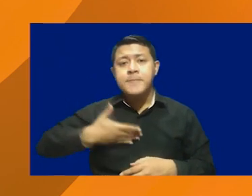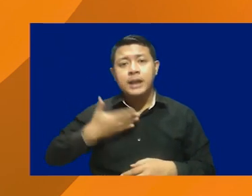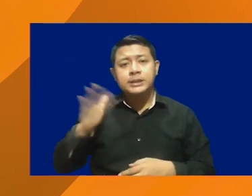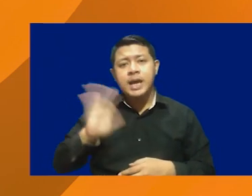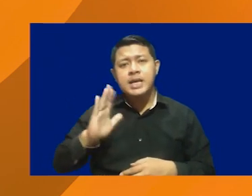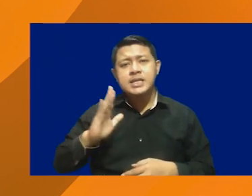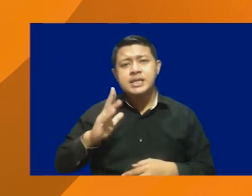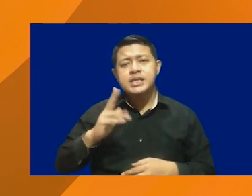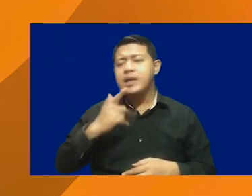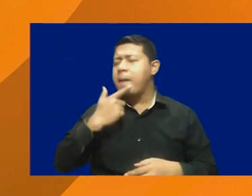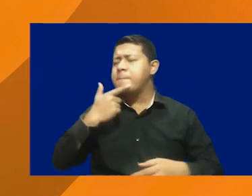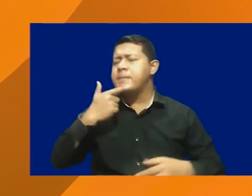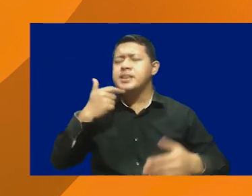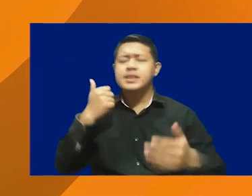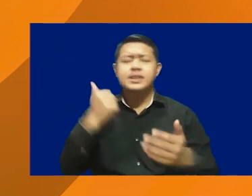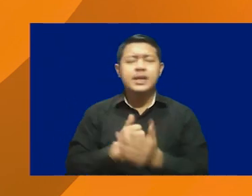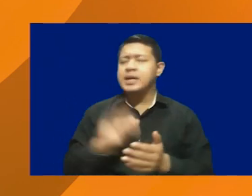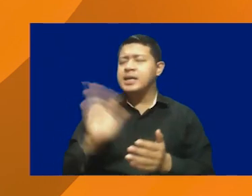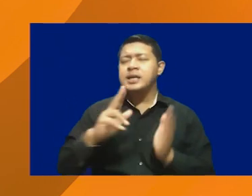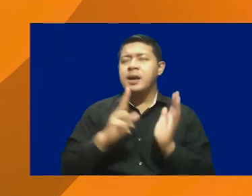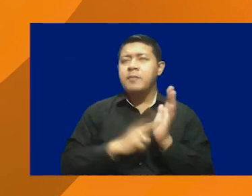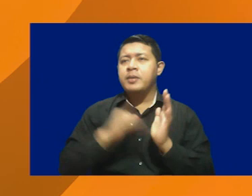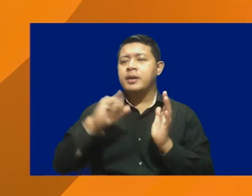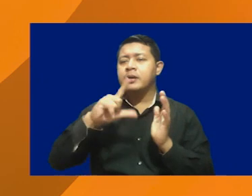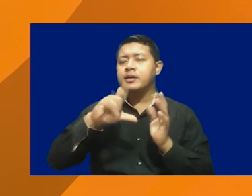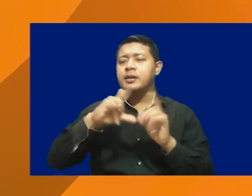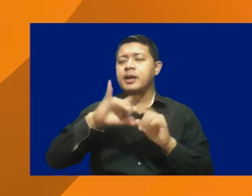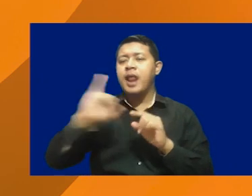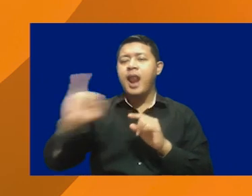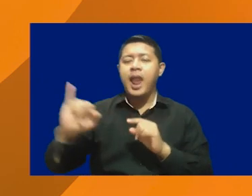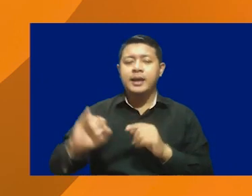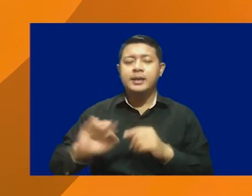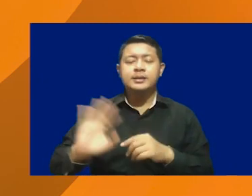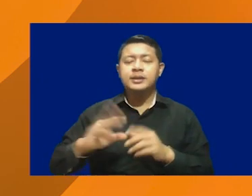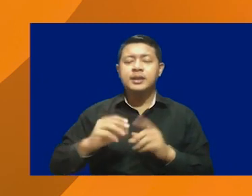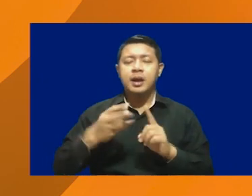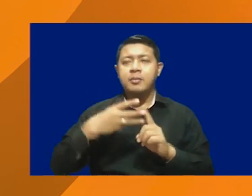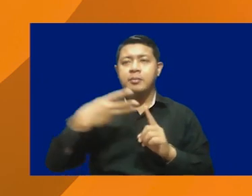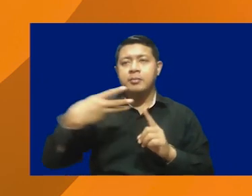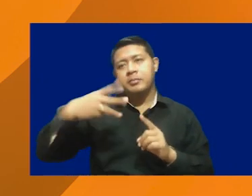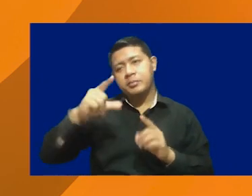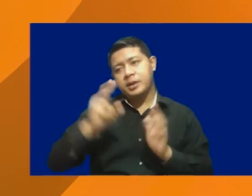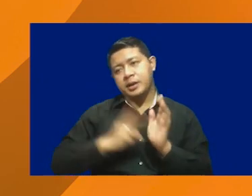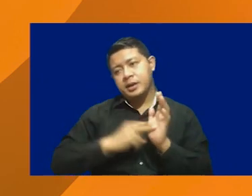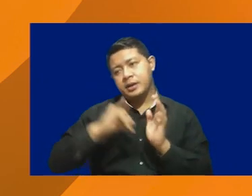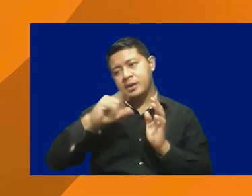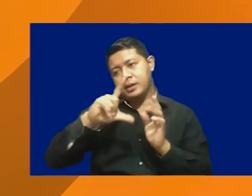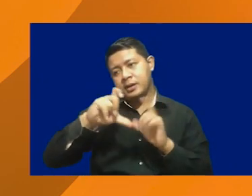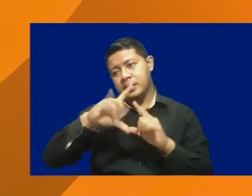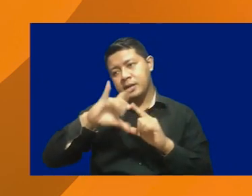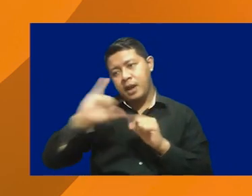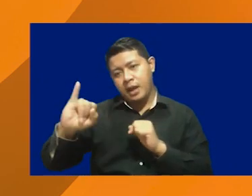seorang dewasa merasa tidak bernilai atau dirinya tidak bernilai?